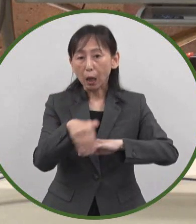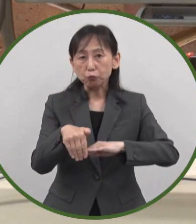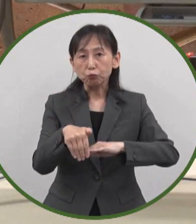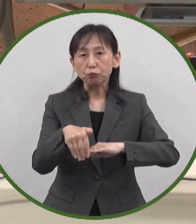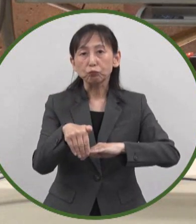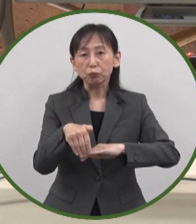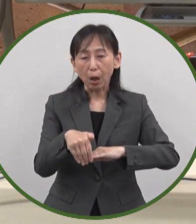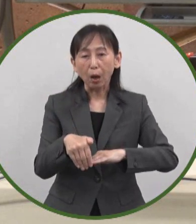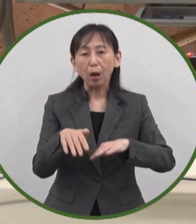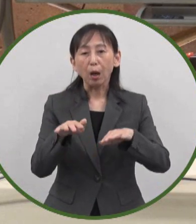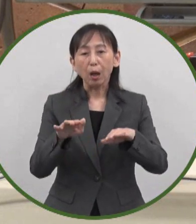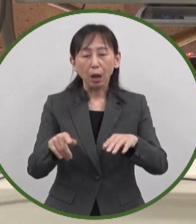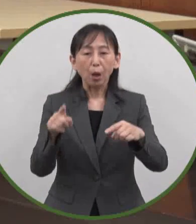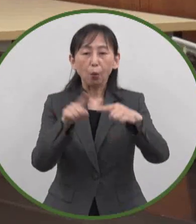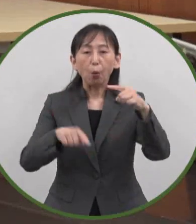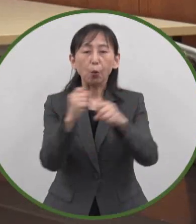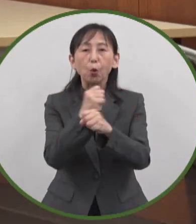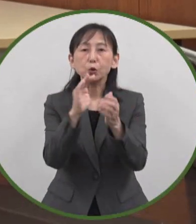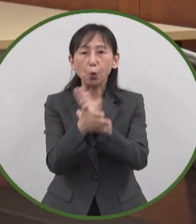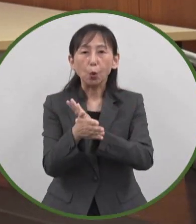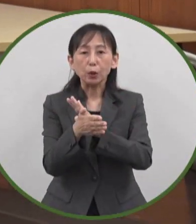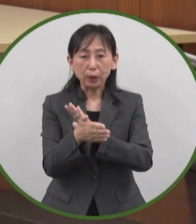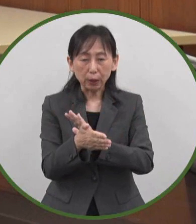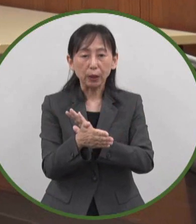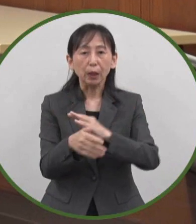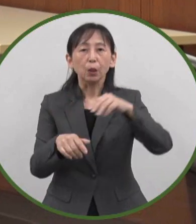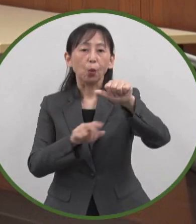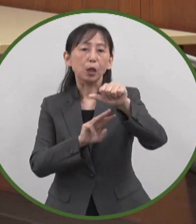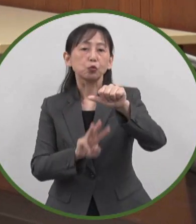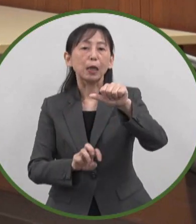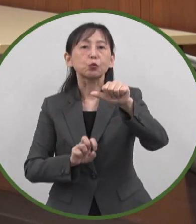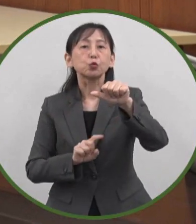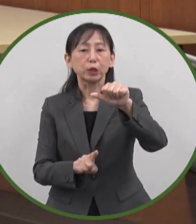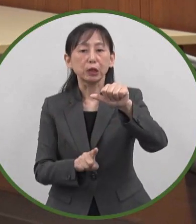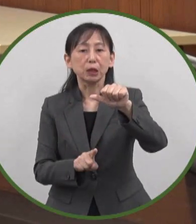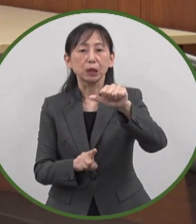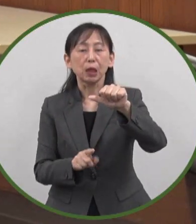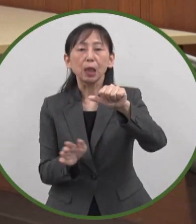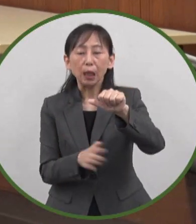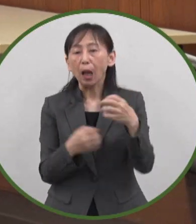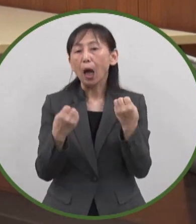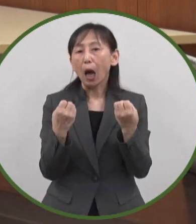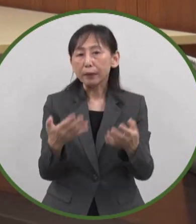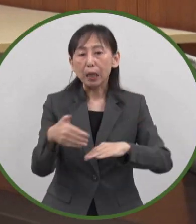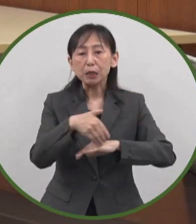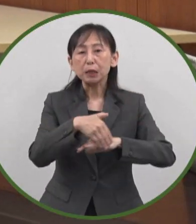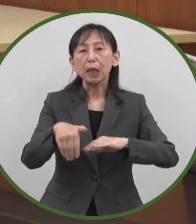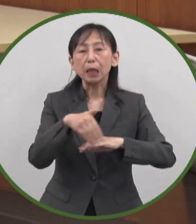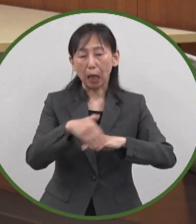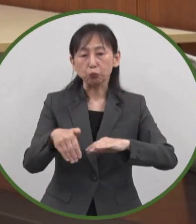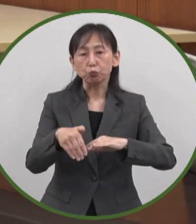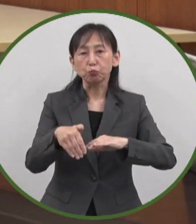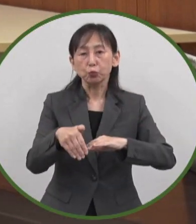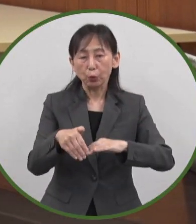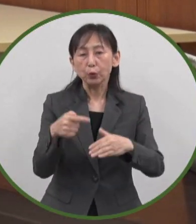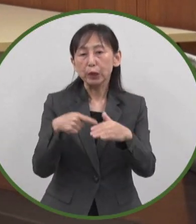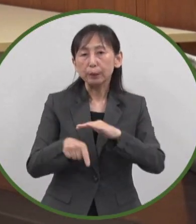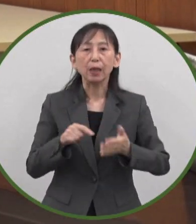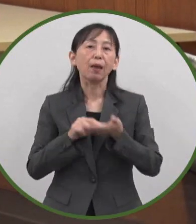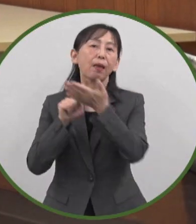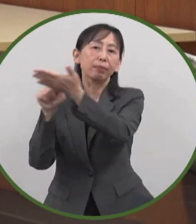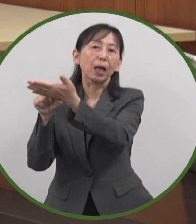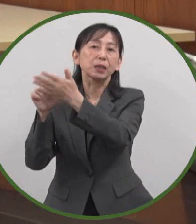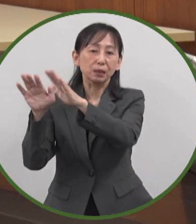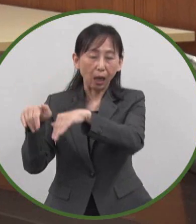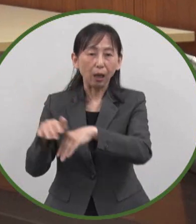今厚生労働省の方に、広島県としては5月31日から新しい計画に基づくということで届け出をしているところ